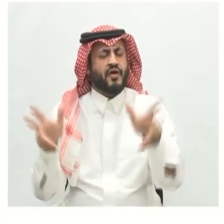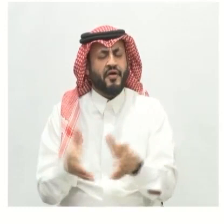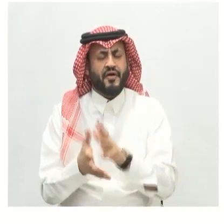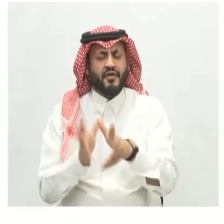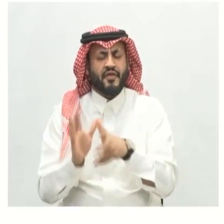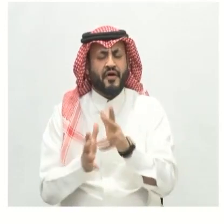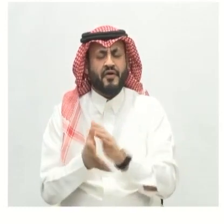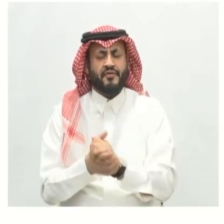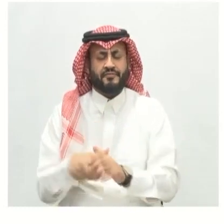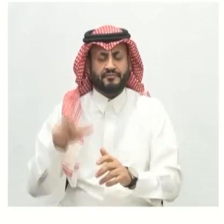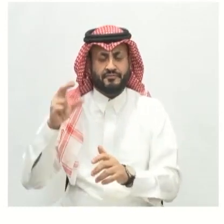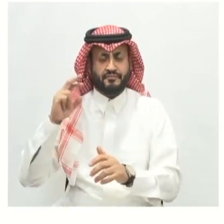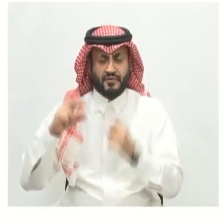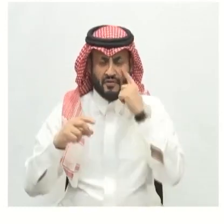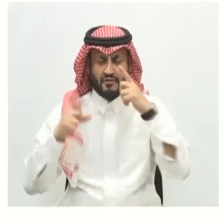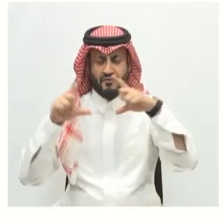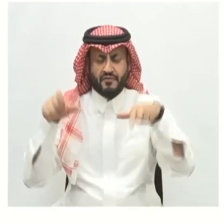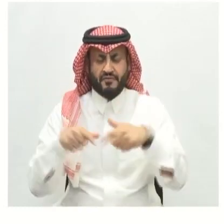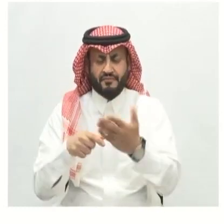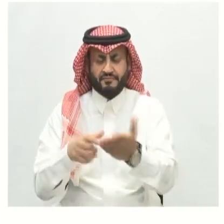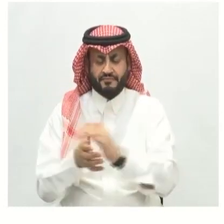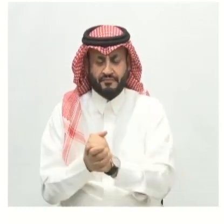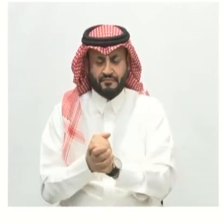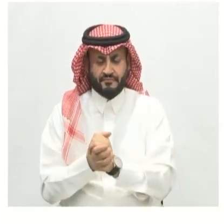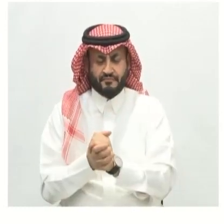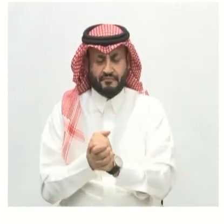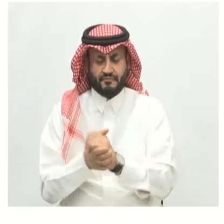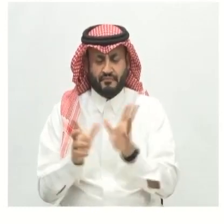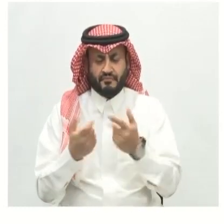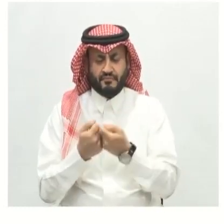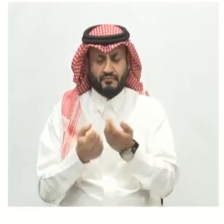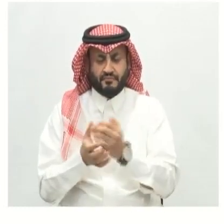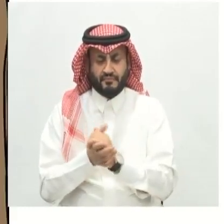خلال الفيديو القادم نشاهد الفيديو